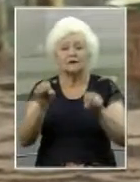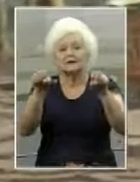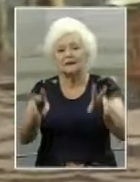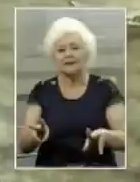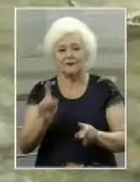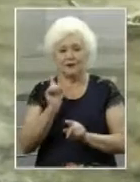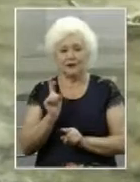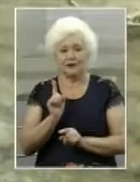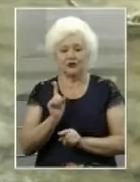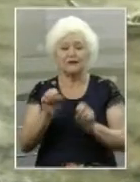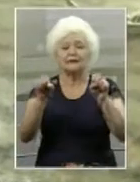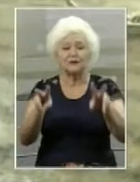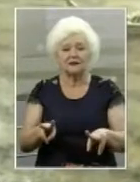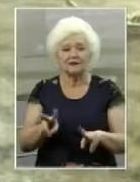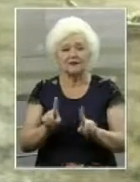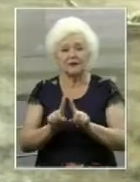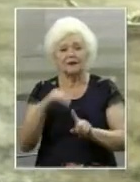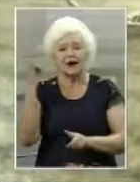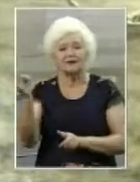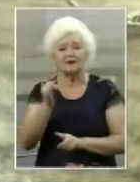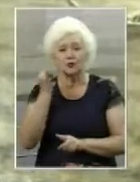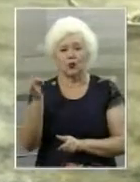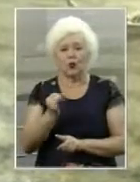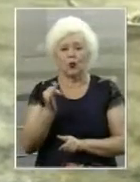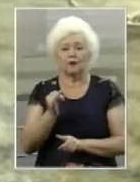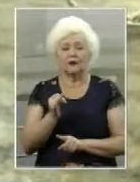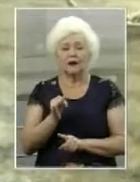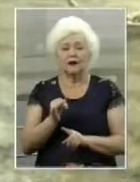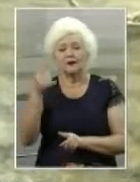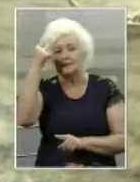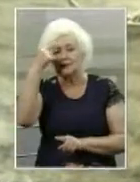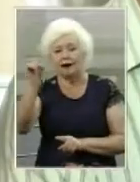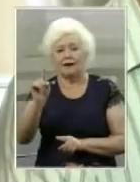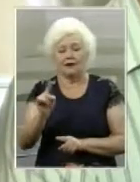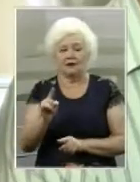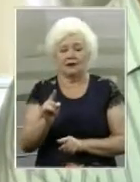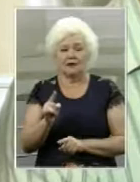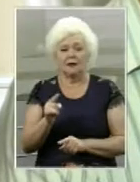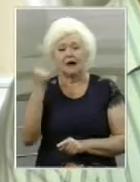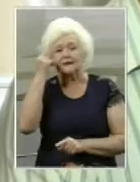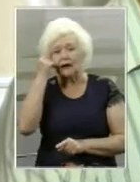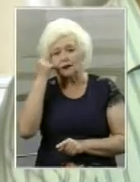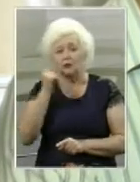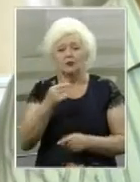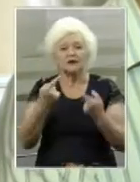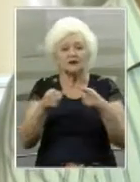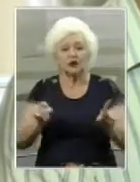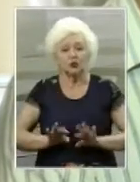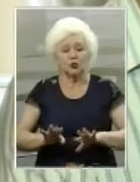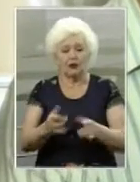специфічні такі, специфіка, історія, загадка там. Ну, задумуєшся другий